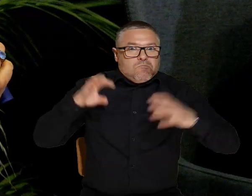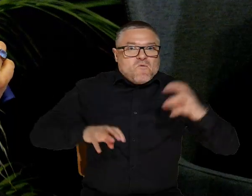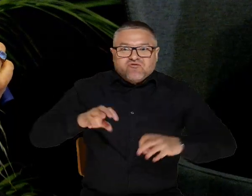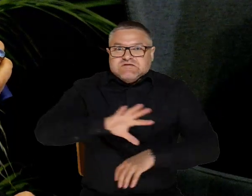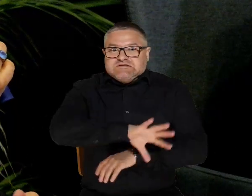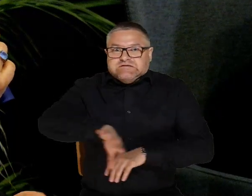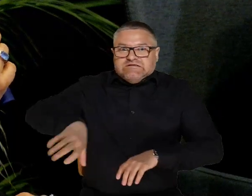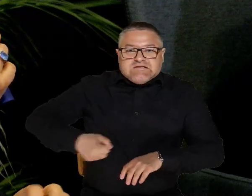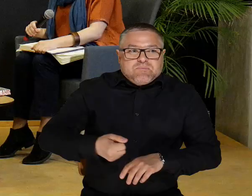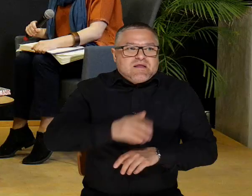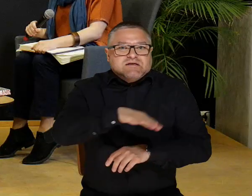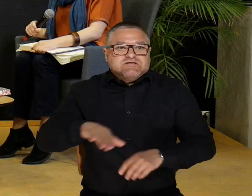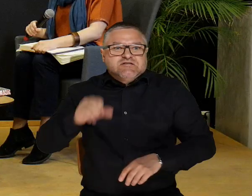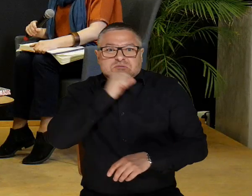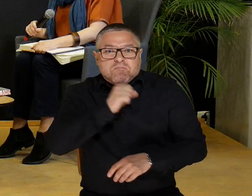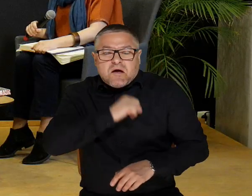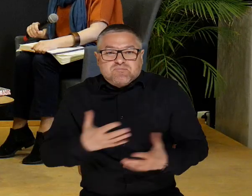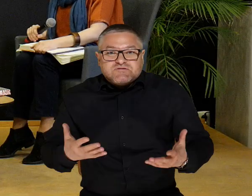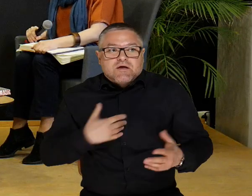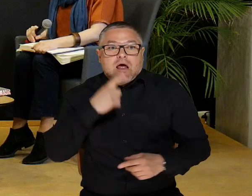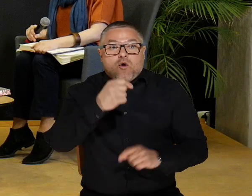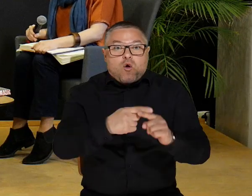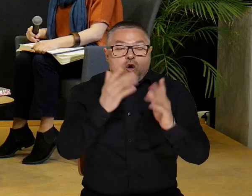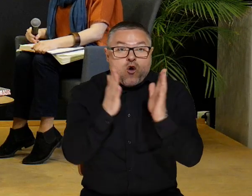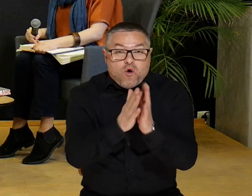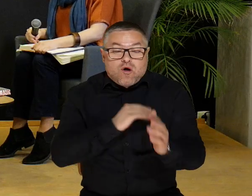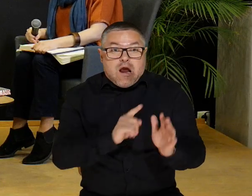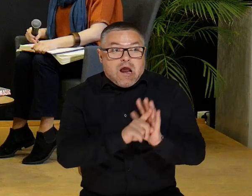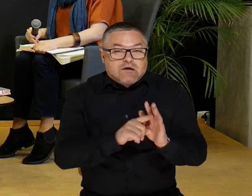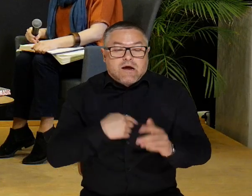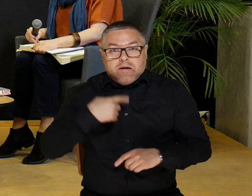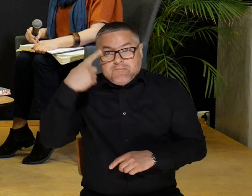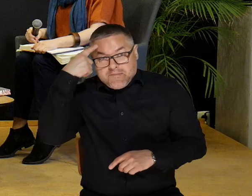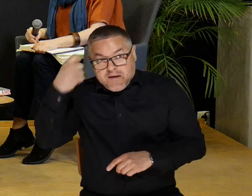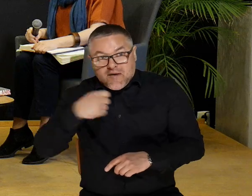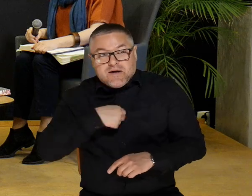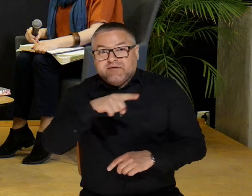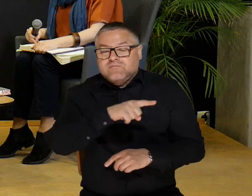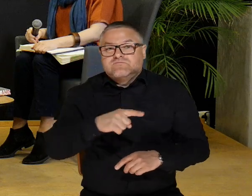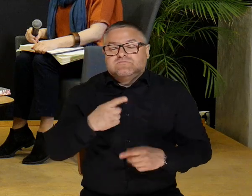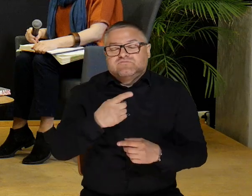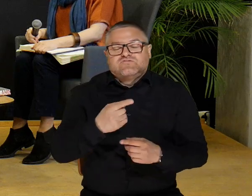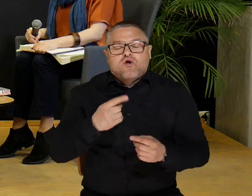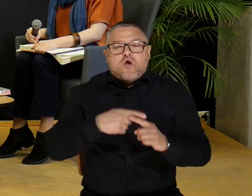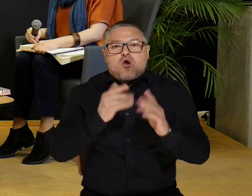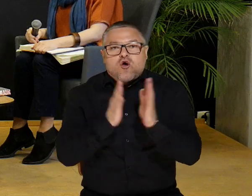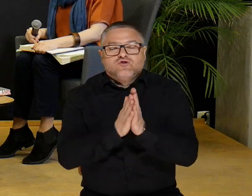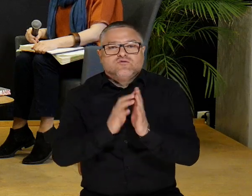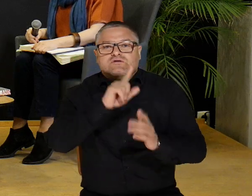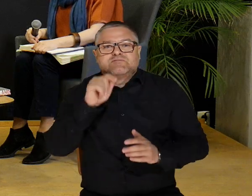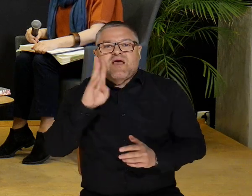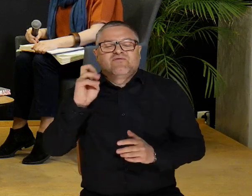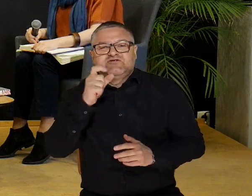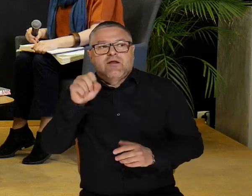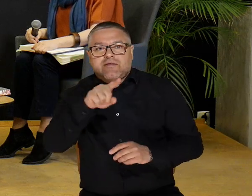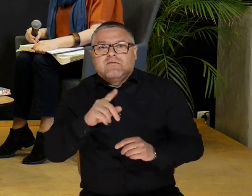dzieciom babcię. I nawet jak chodziłam do kościoła, to pamiętam bardzo wyraźnie w kościele Zbawiciela, jeszcze do dzisiaj wizi ta Bozia